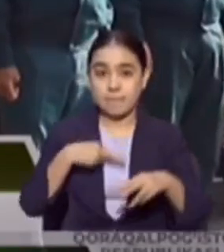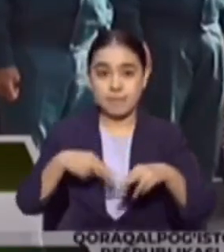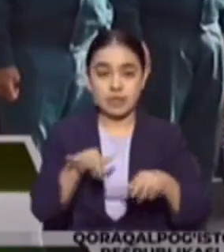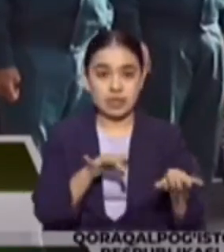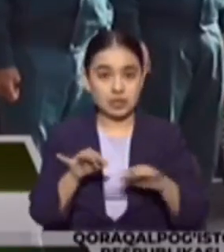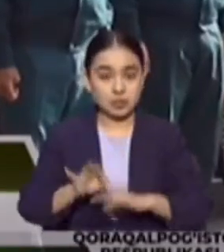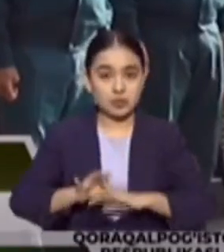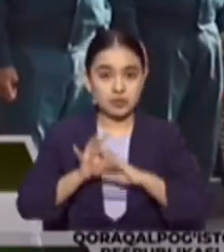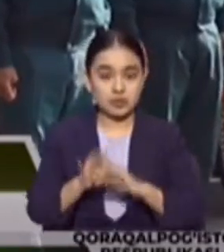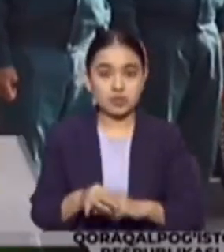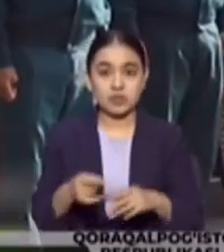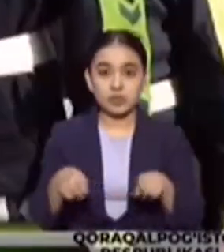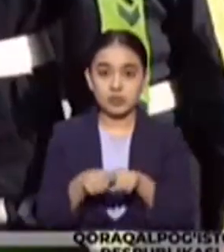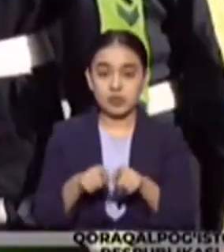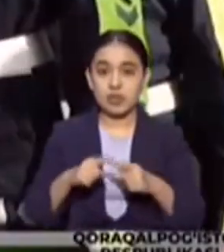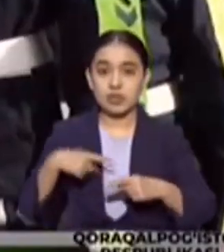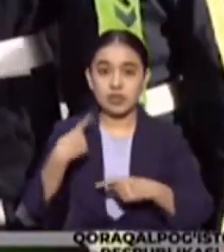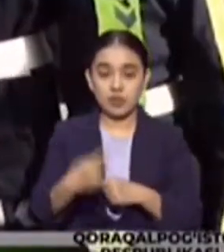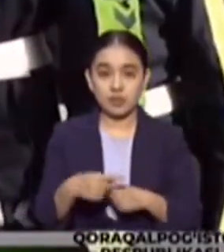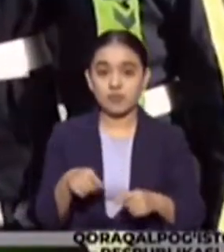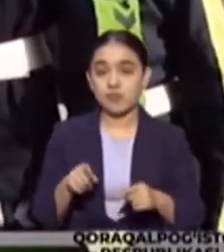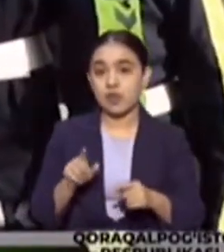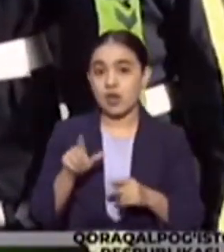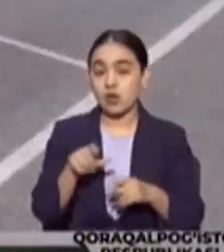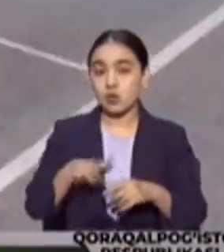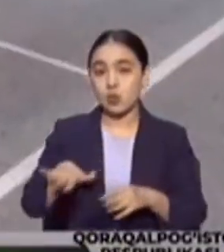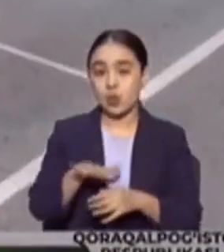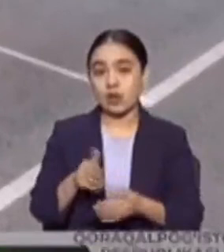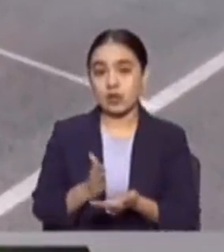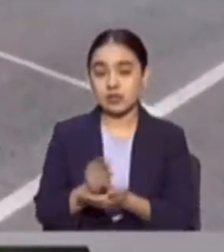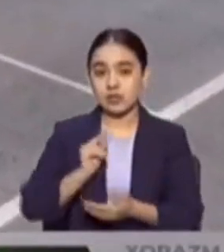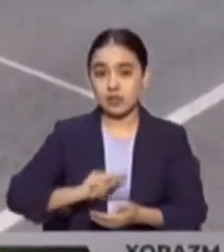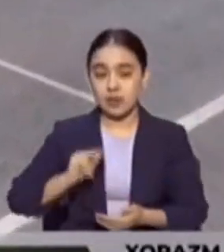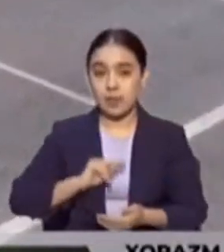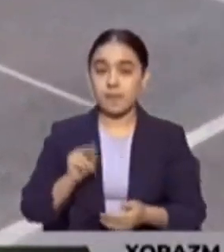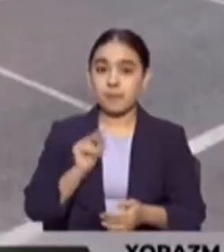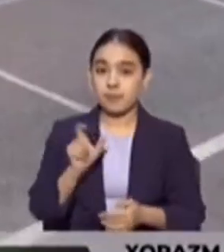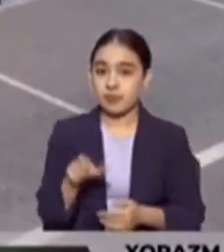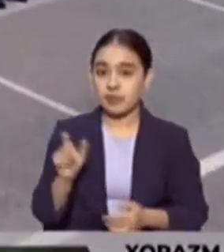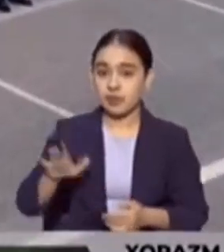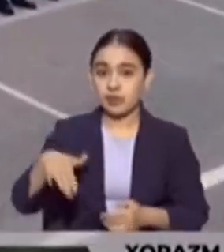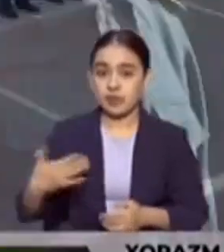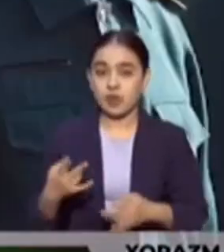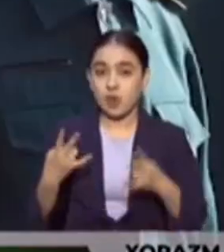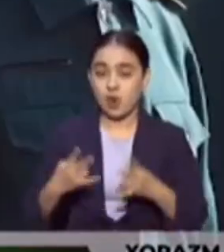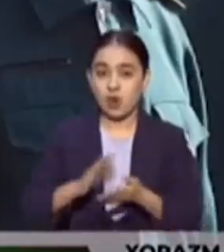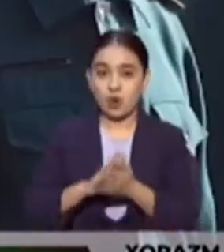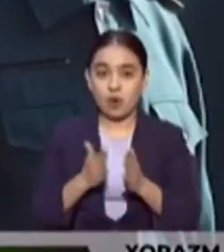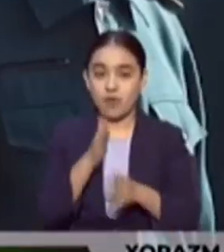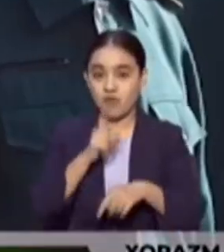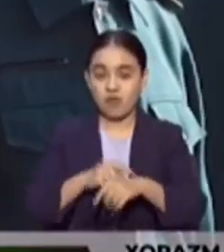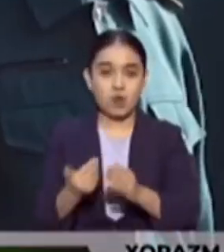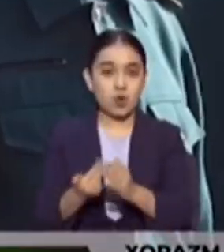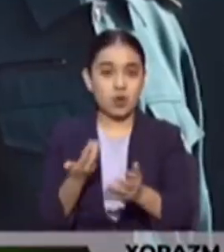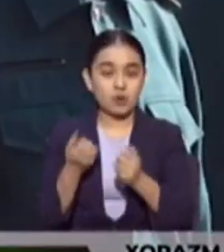tadbiri o'tkazilmoqda. Tashkil etilgan navbatdagi yo'riqnomada sohaviy xizmat xodimlariga piyodalar bilan bog'liq ko'ngilsiz holatlarni barvaqt